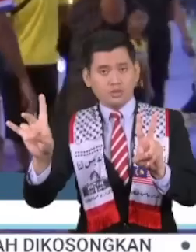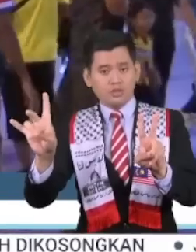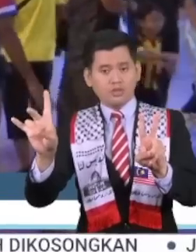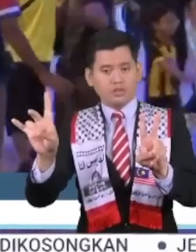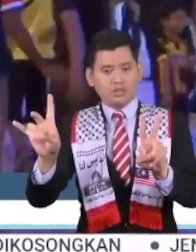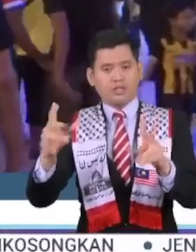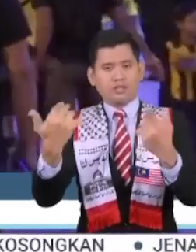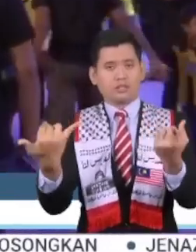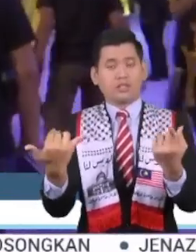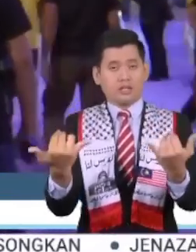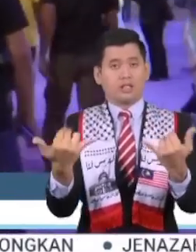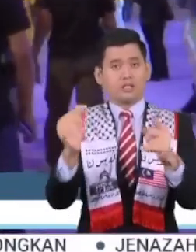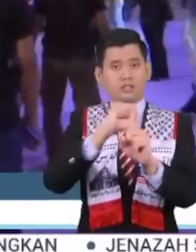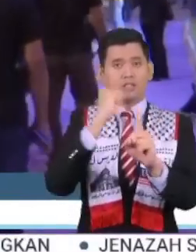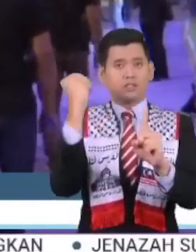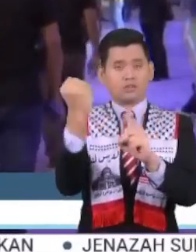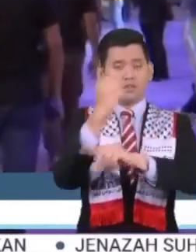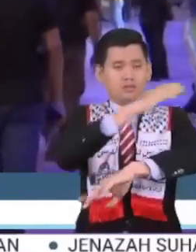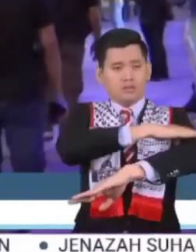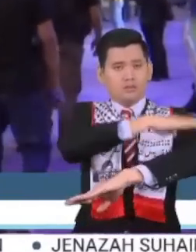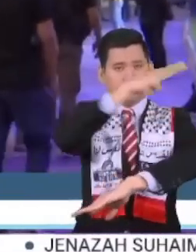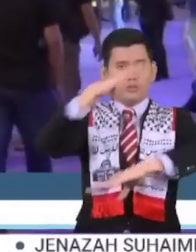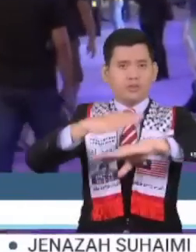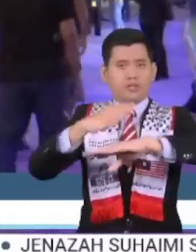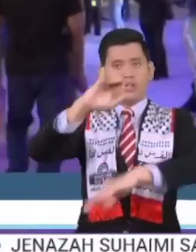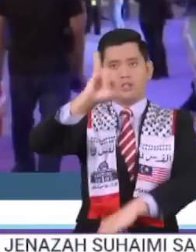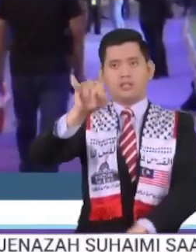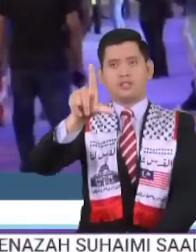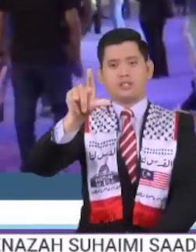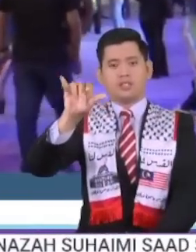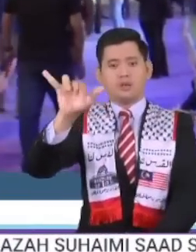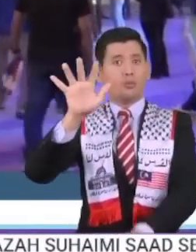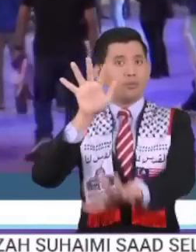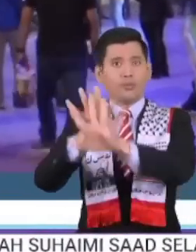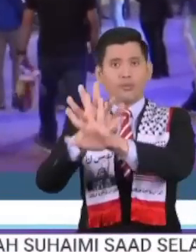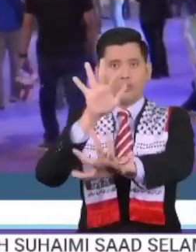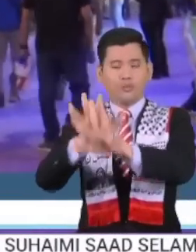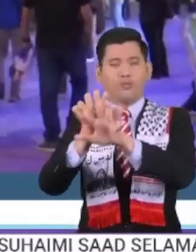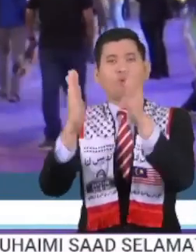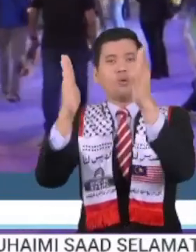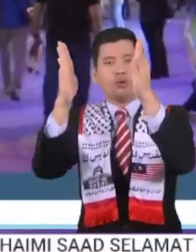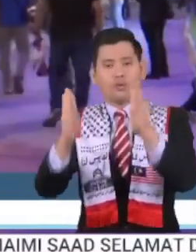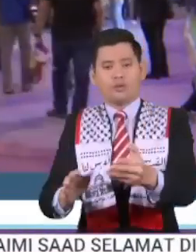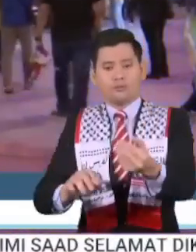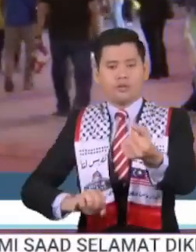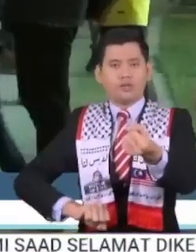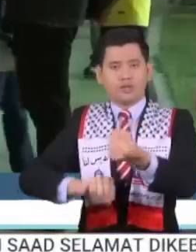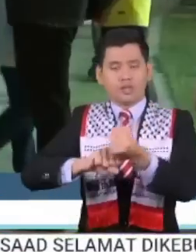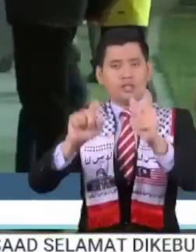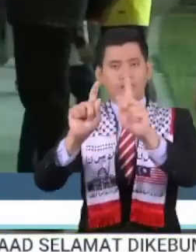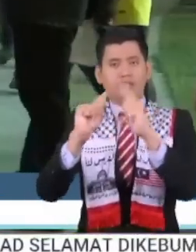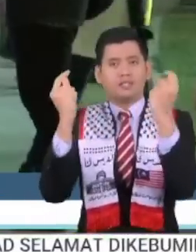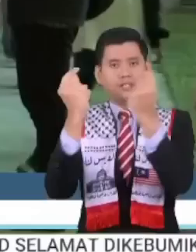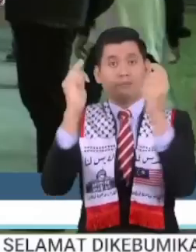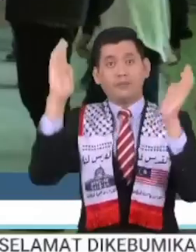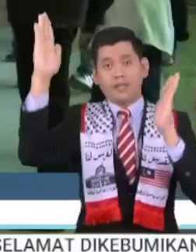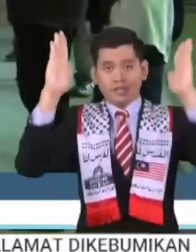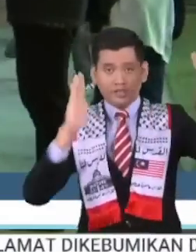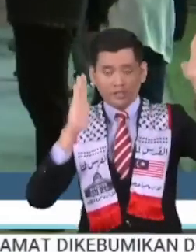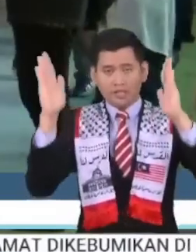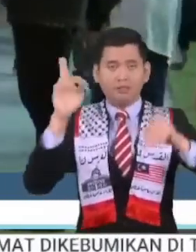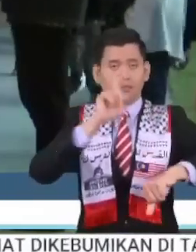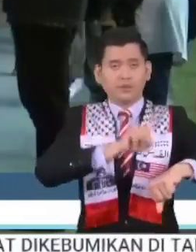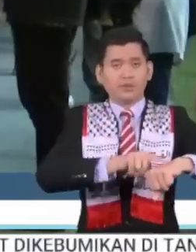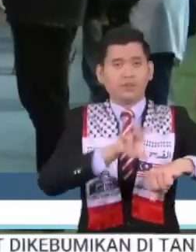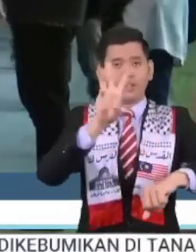situasi di Stadium Nasional Bukit ini begitu meriah dengan kehadiran penyokong sejati Harimau Malaya. Dan setakat jam